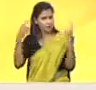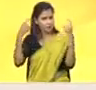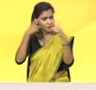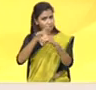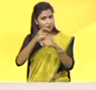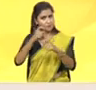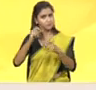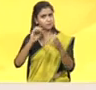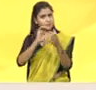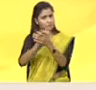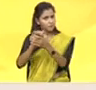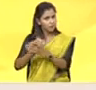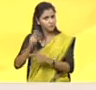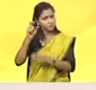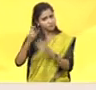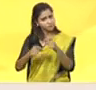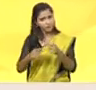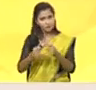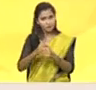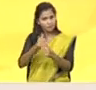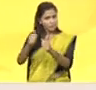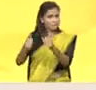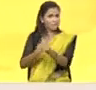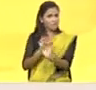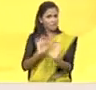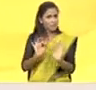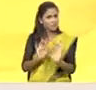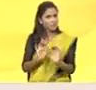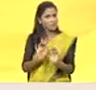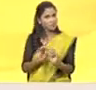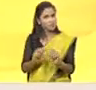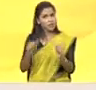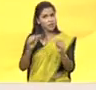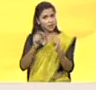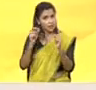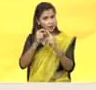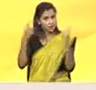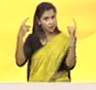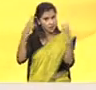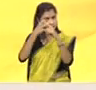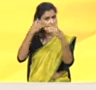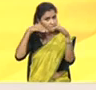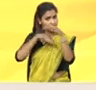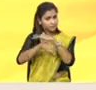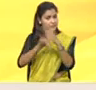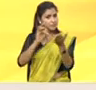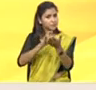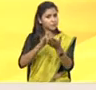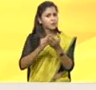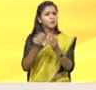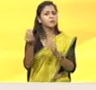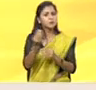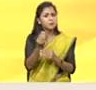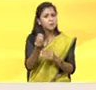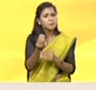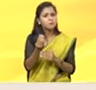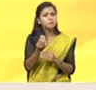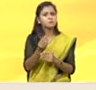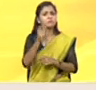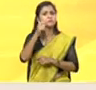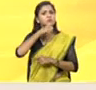साथी भी किसी से पीछे नहीं है। अरुणाचल में हमारे कुछ युवा साथियों